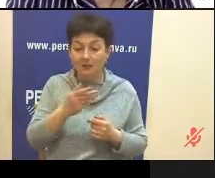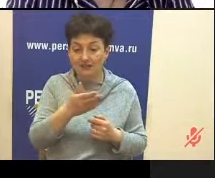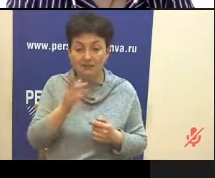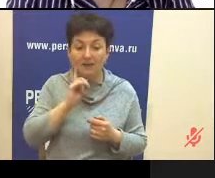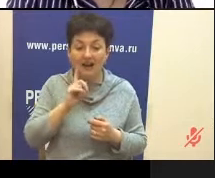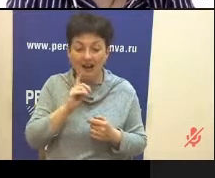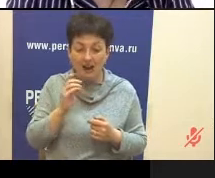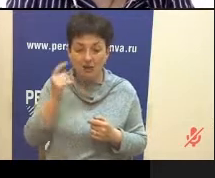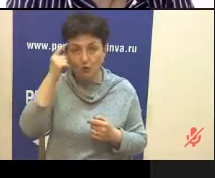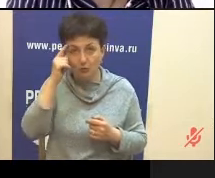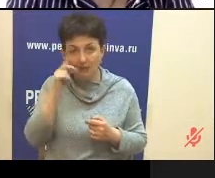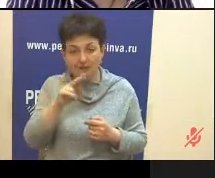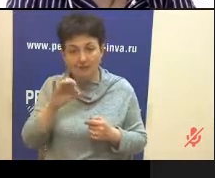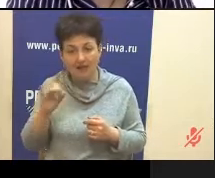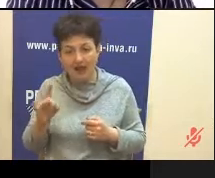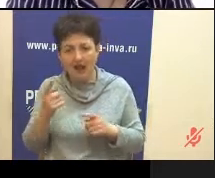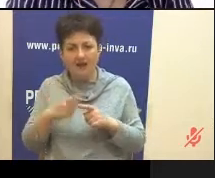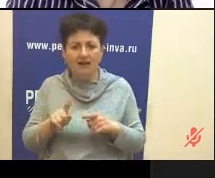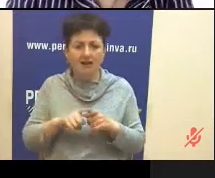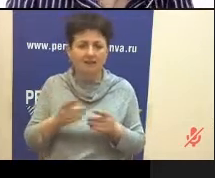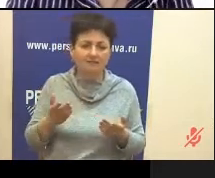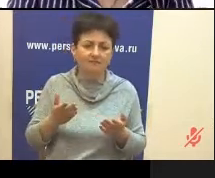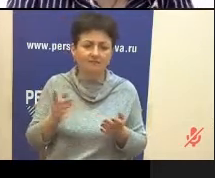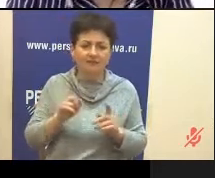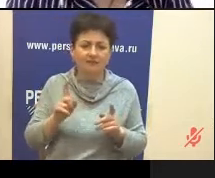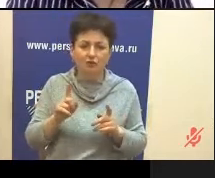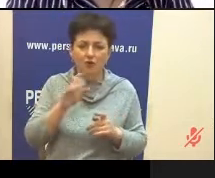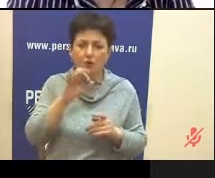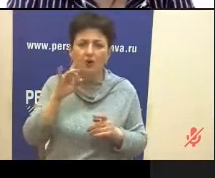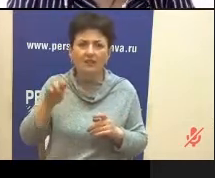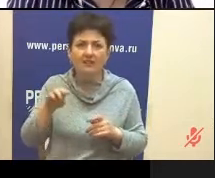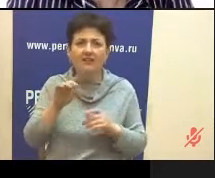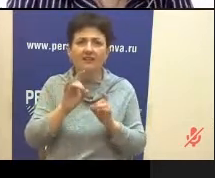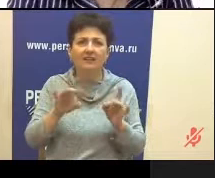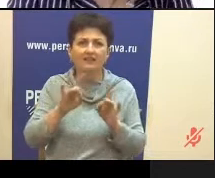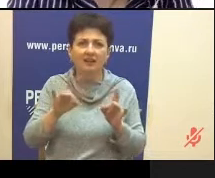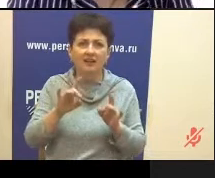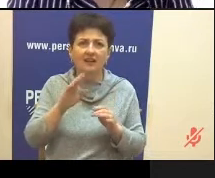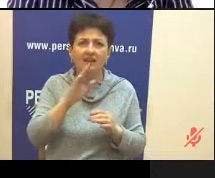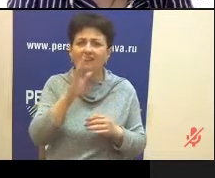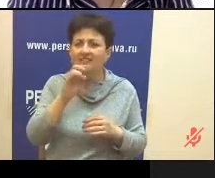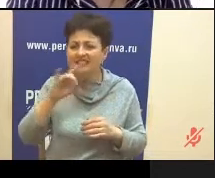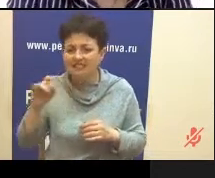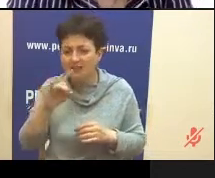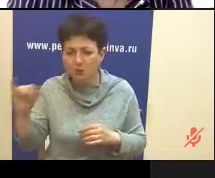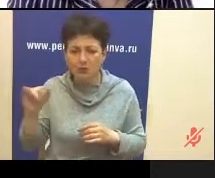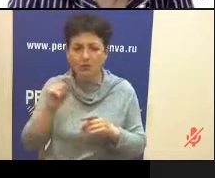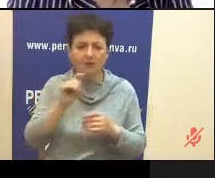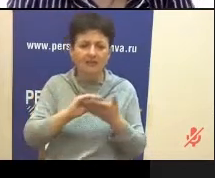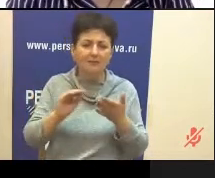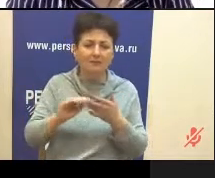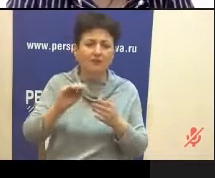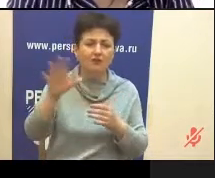вас, кто пока еще думает, что пиар – это чтобы ОРТ рассказали, Вести.ру написали, и